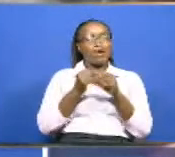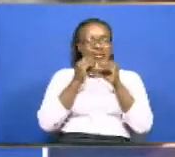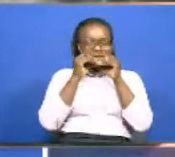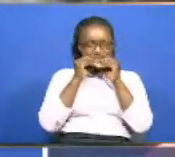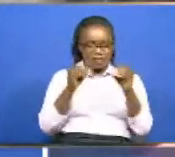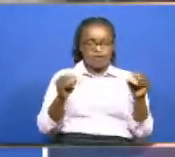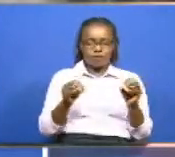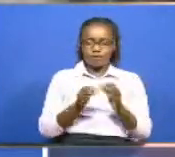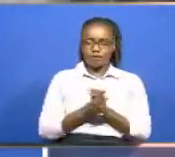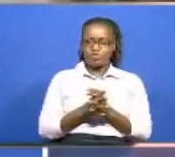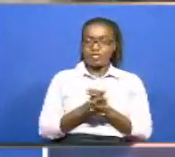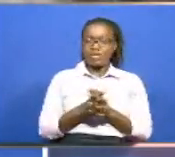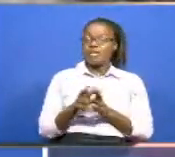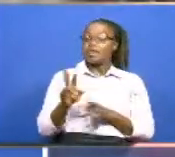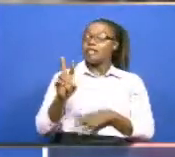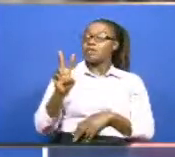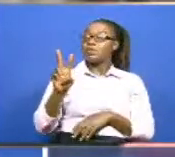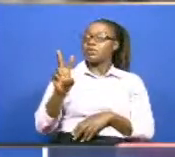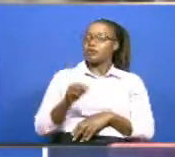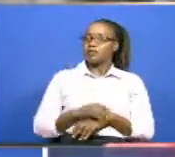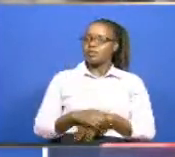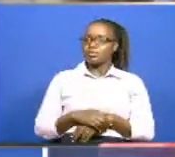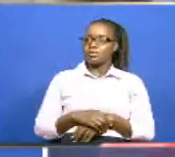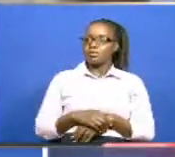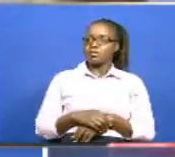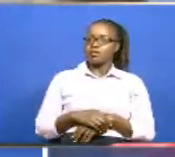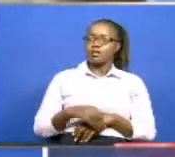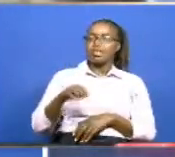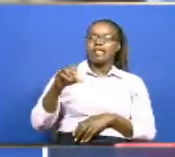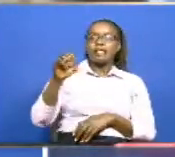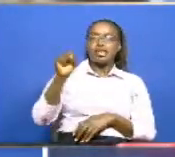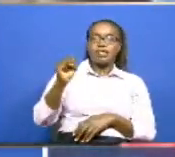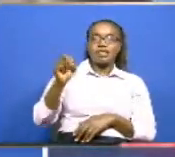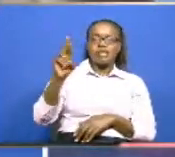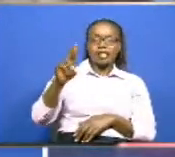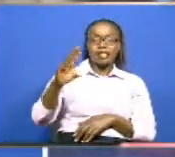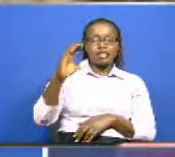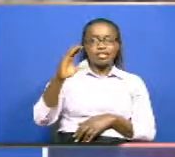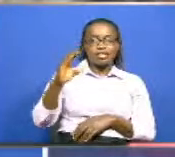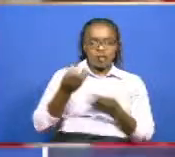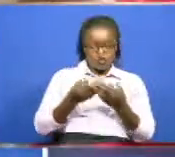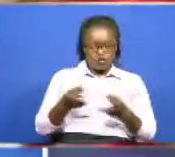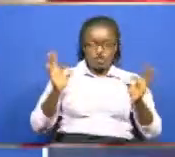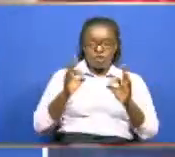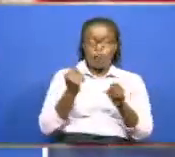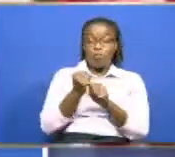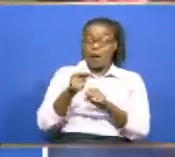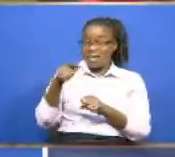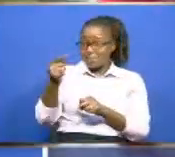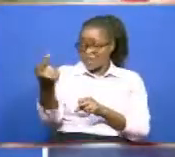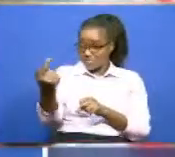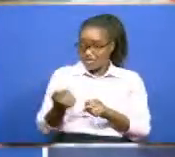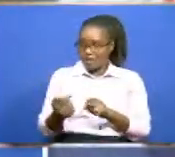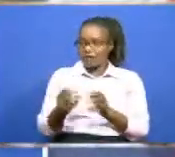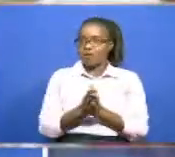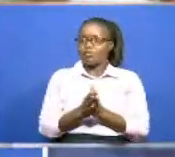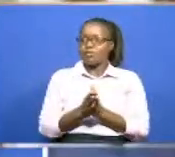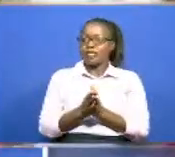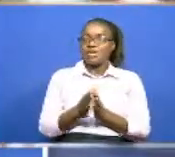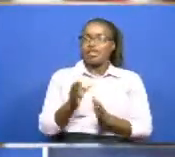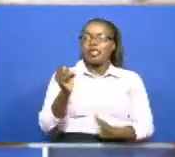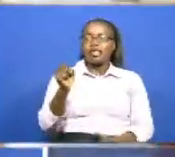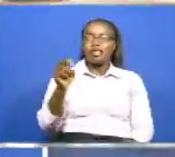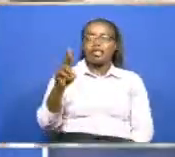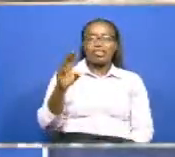Pili, SRC iko na uhuru ya kuja kufanya ka? Kazi. Walitofautiana na tume ya SRC